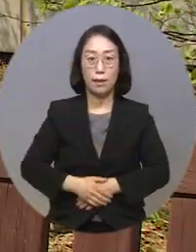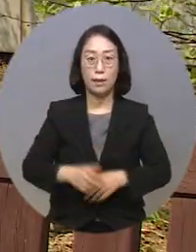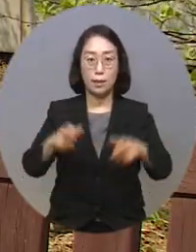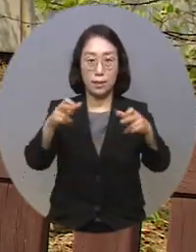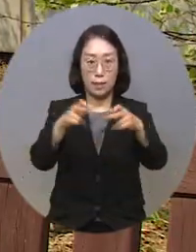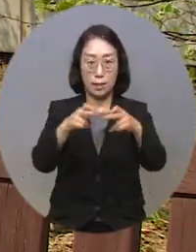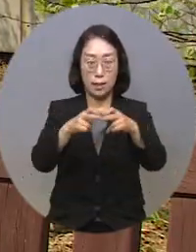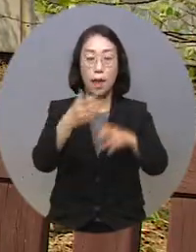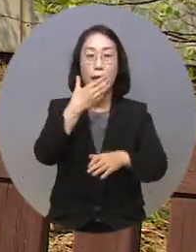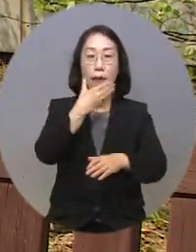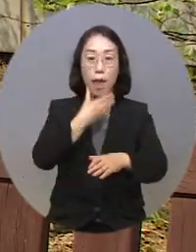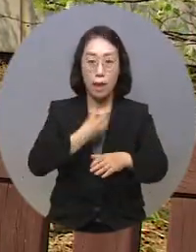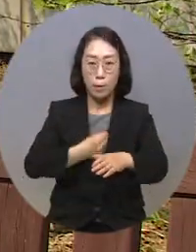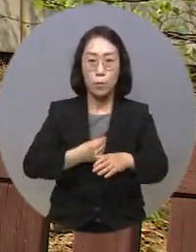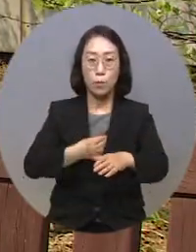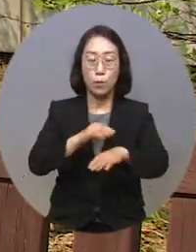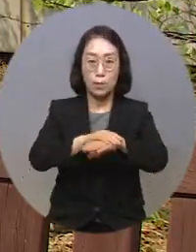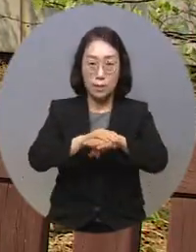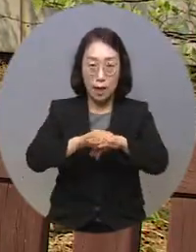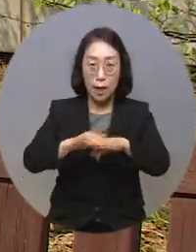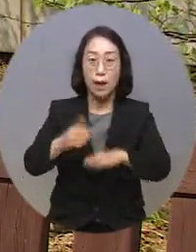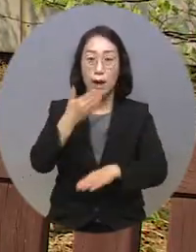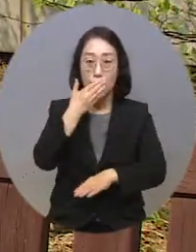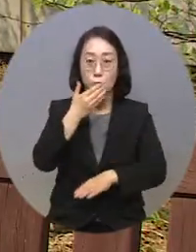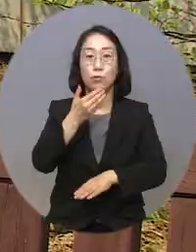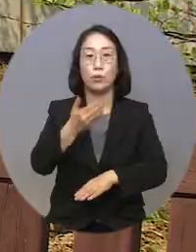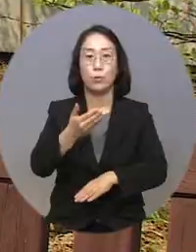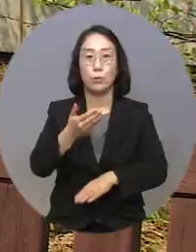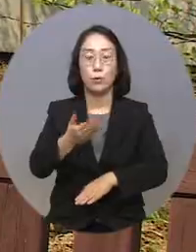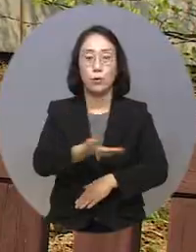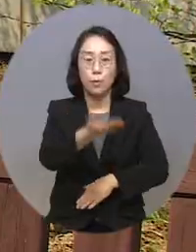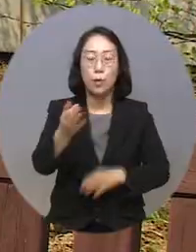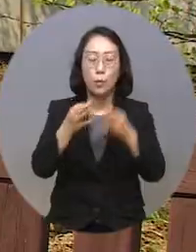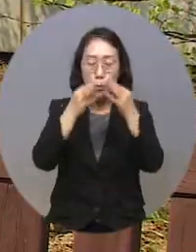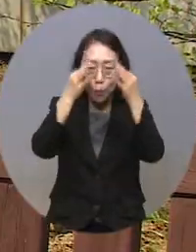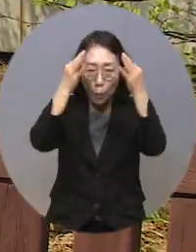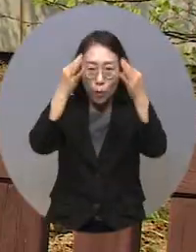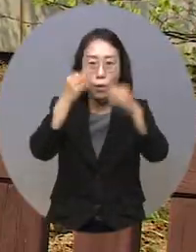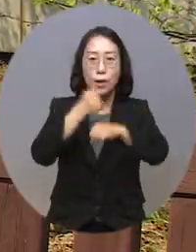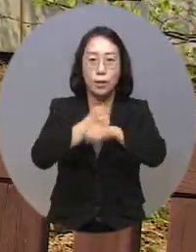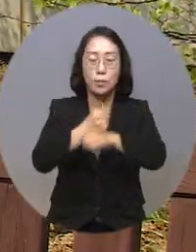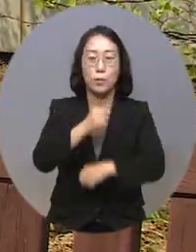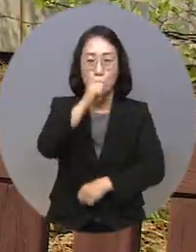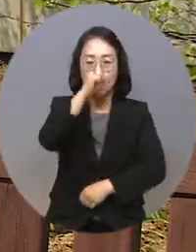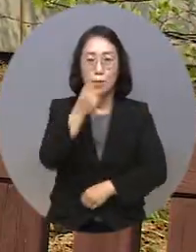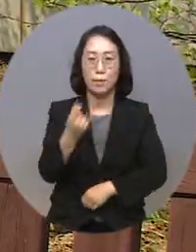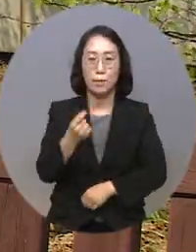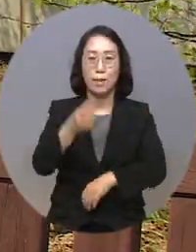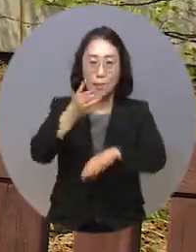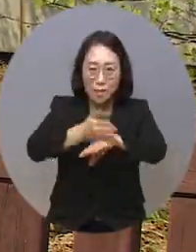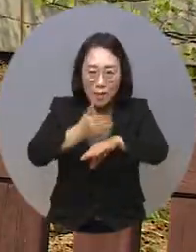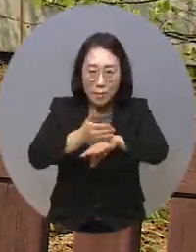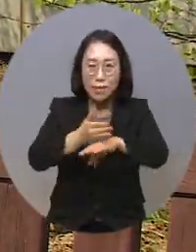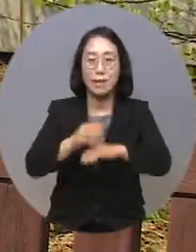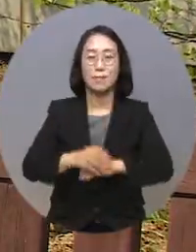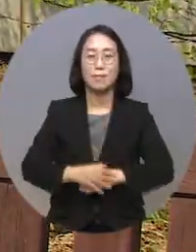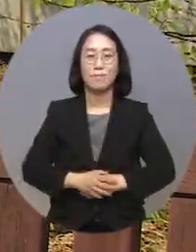장애인 행복이 이끌어질 수 있도록 함께 노력해 나가셨으면 합니다. 고맙습니다.